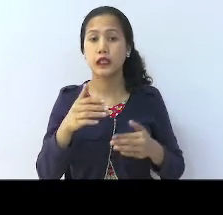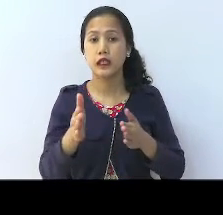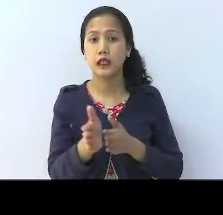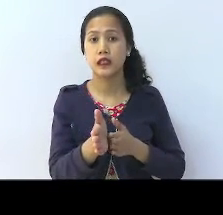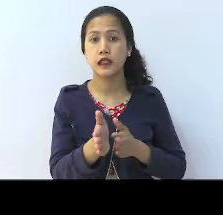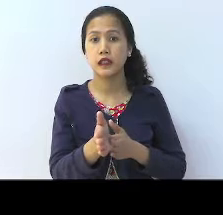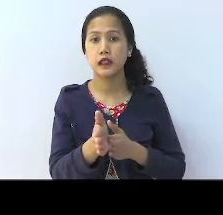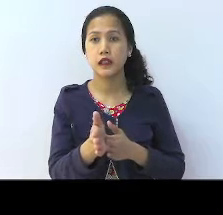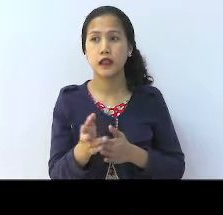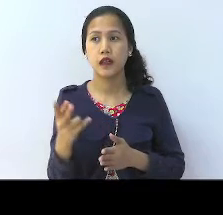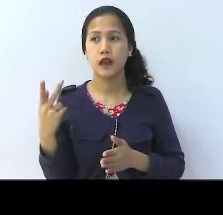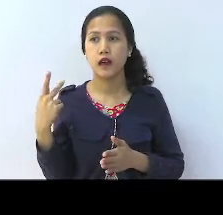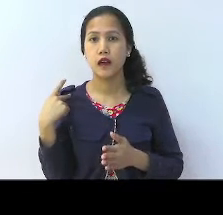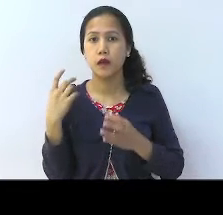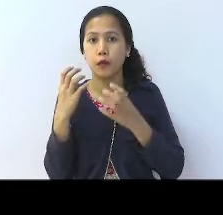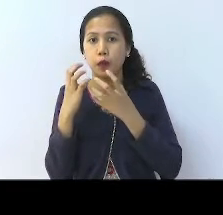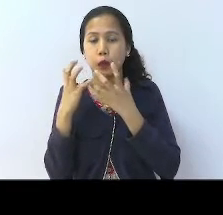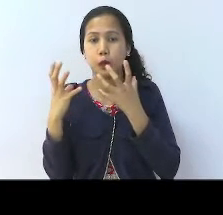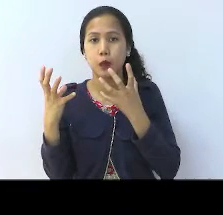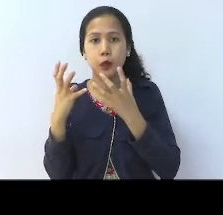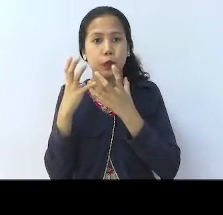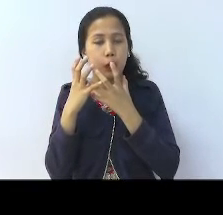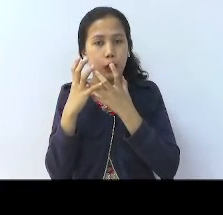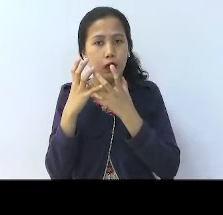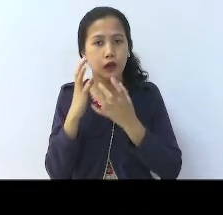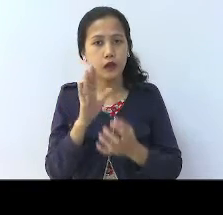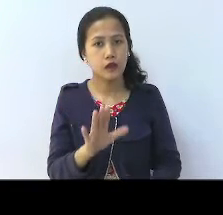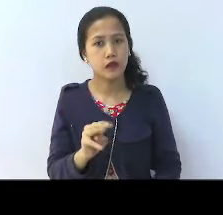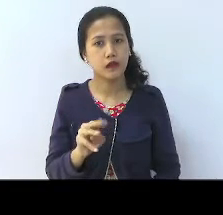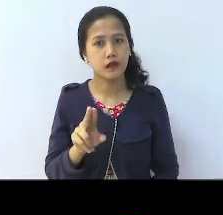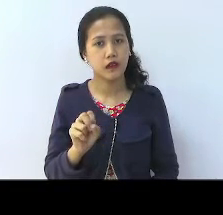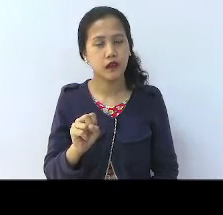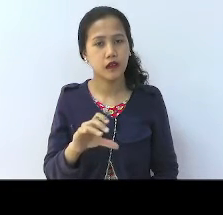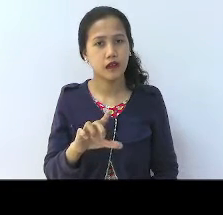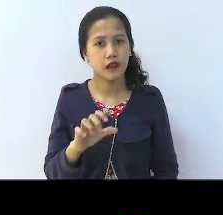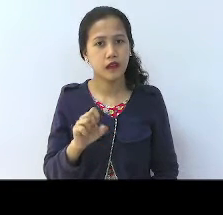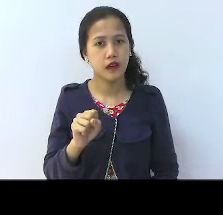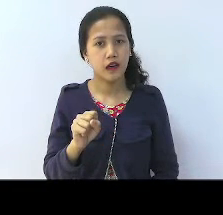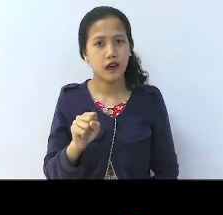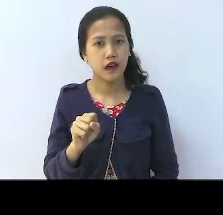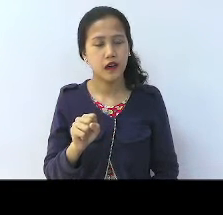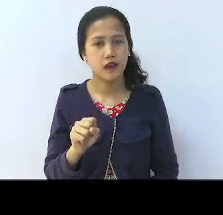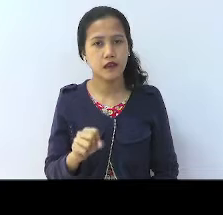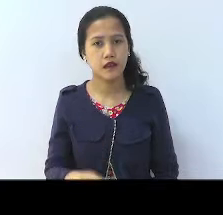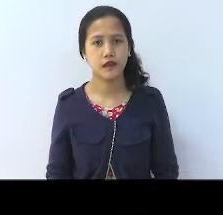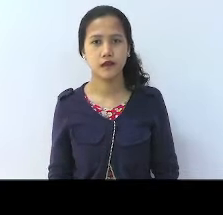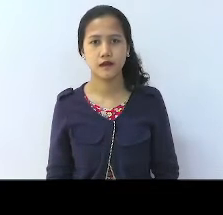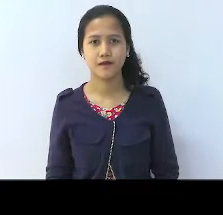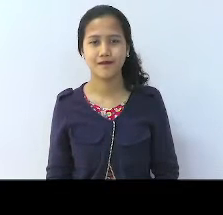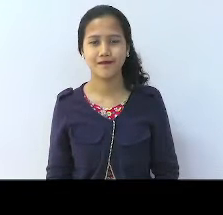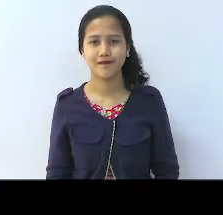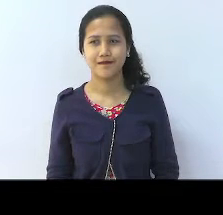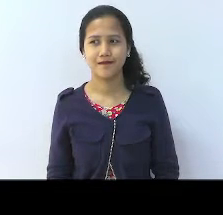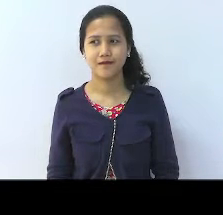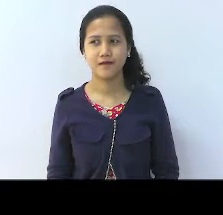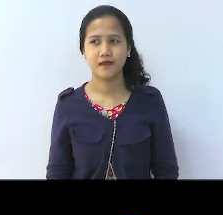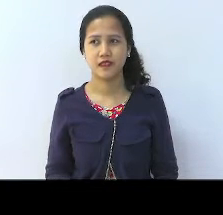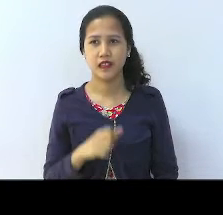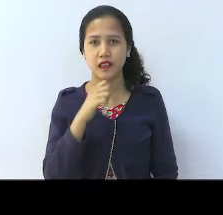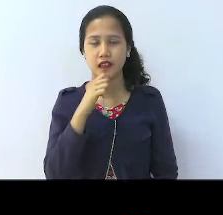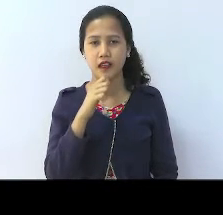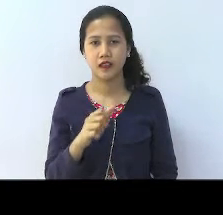ng doktor o ng PT tungkol sa sintomas na nararamdaman mo. Kakapain niya yung paligid ng inyong